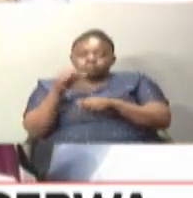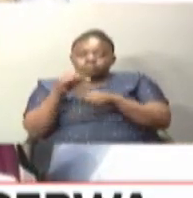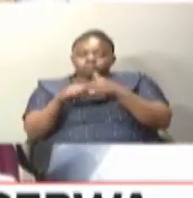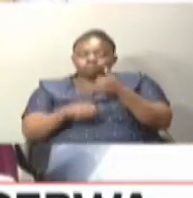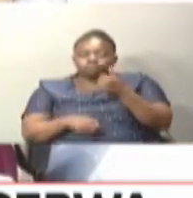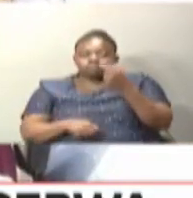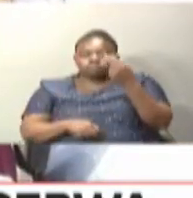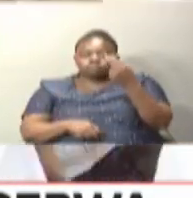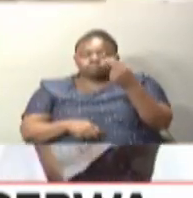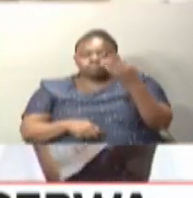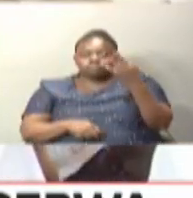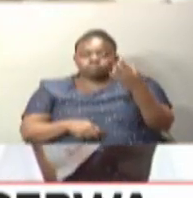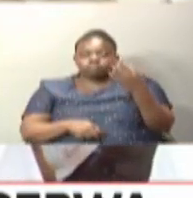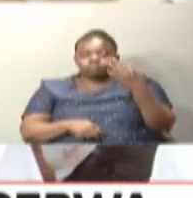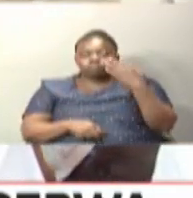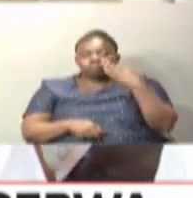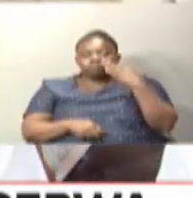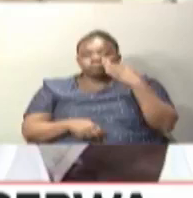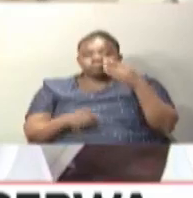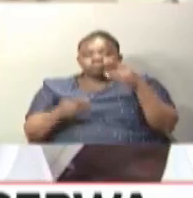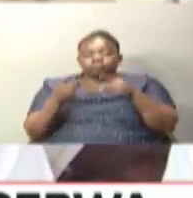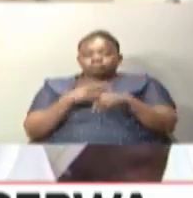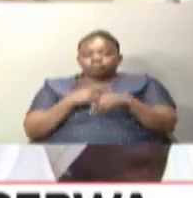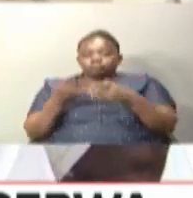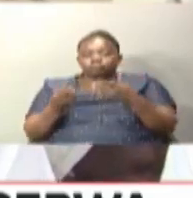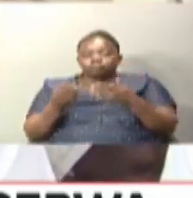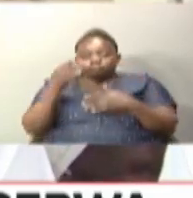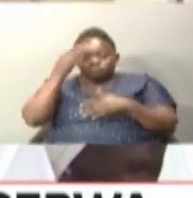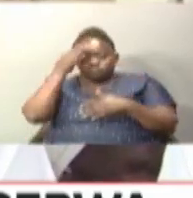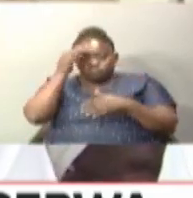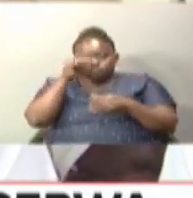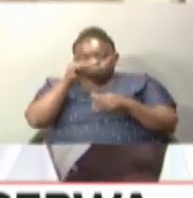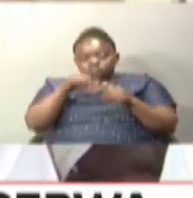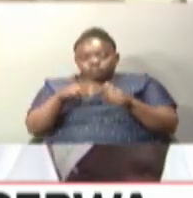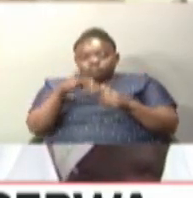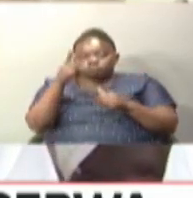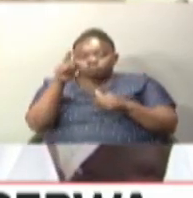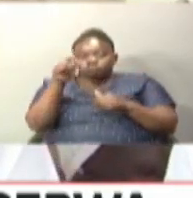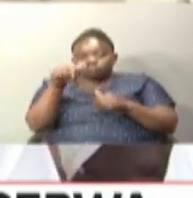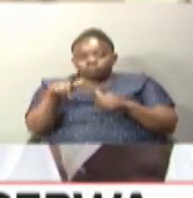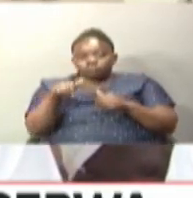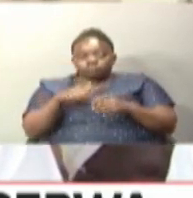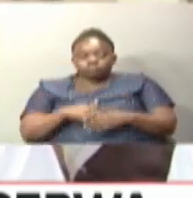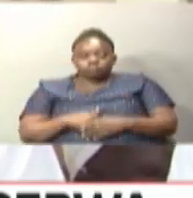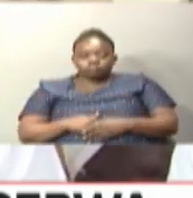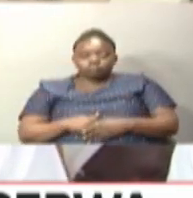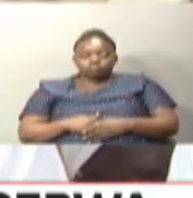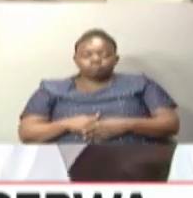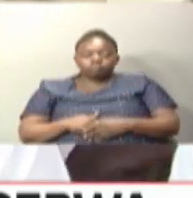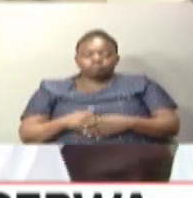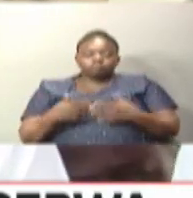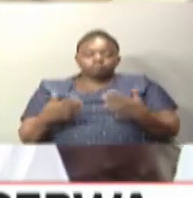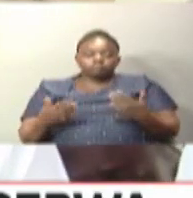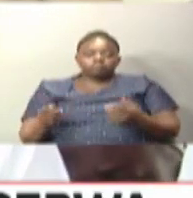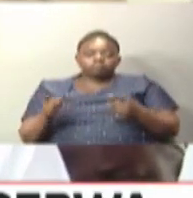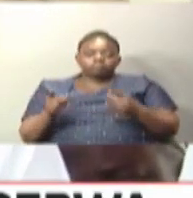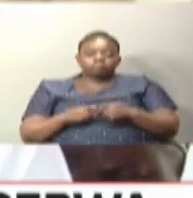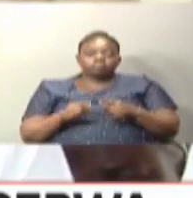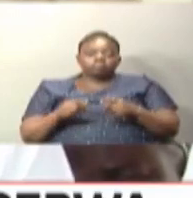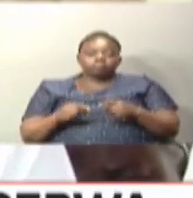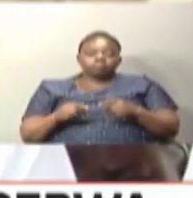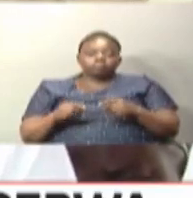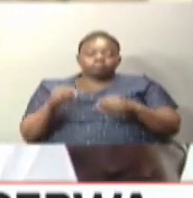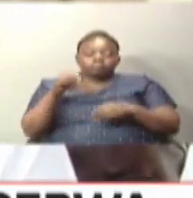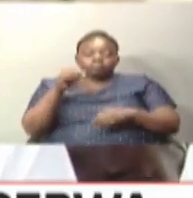mu 23 nga bavudde mu mizikiti 27 so ng'ate basobodde